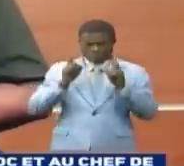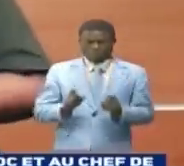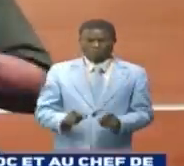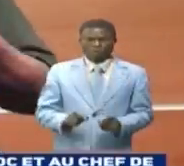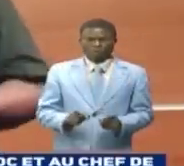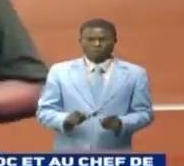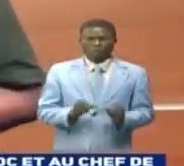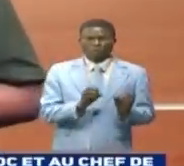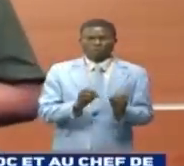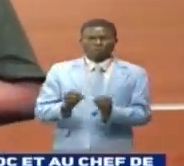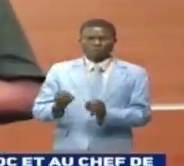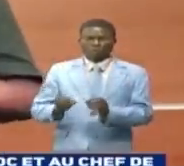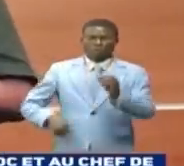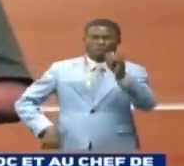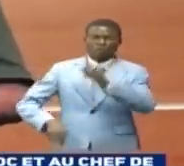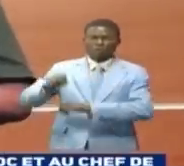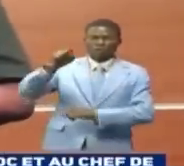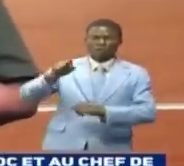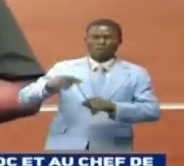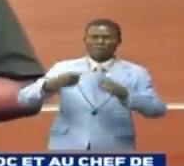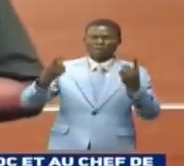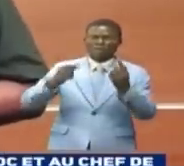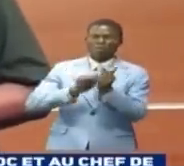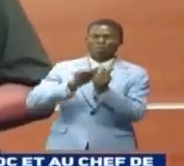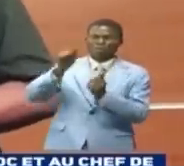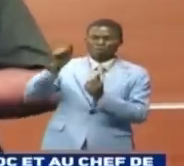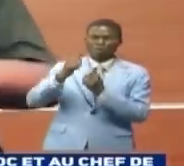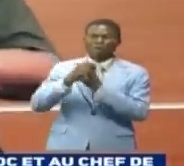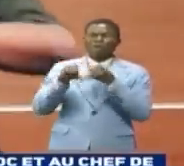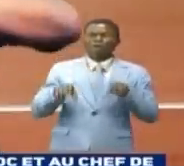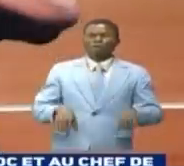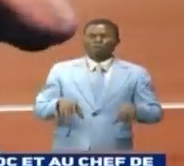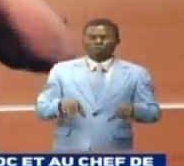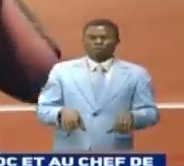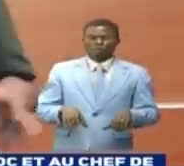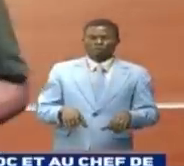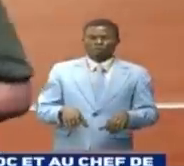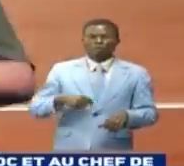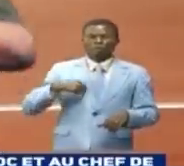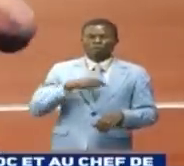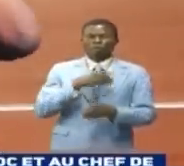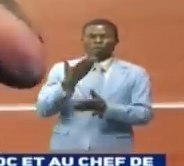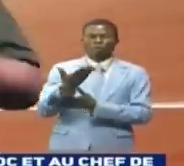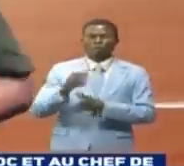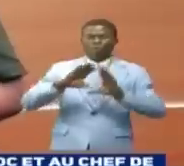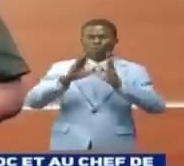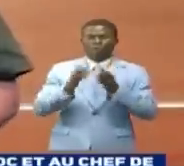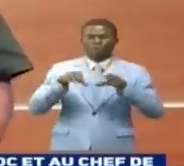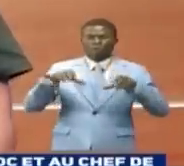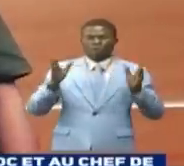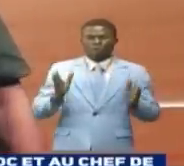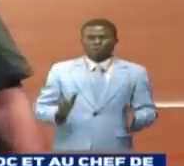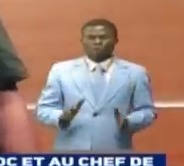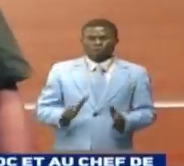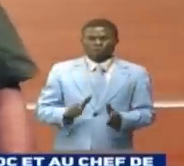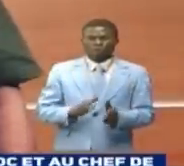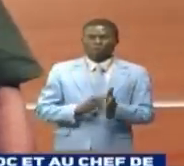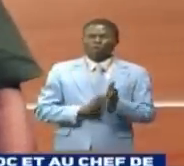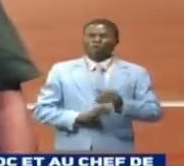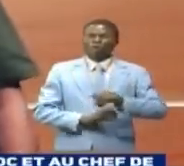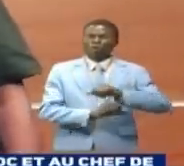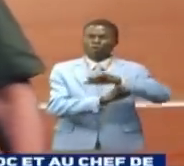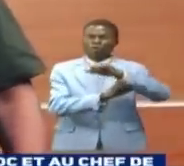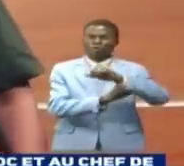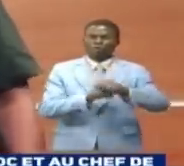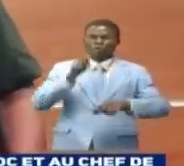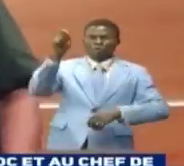prise de bouter l'ennemi hors du territoire national. Nous demandons à tous les Congolais de s'aligner derrière les forces